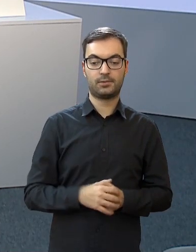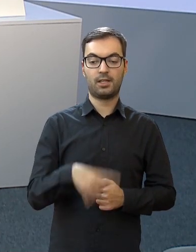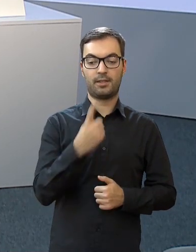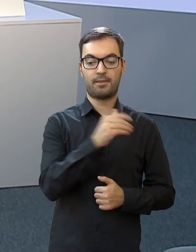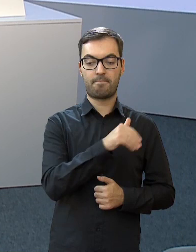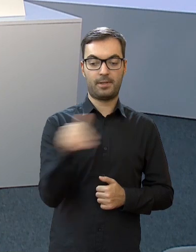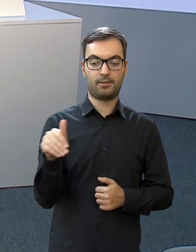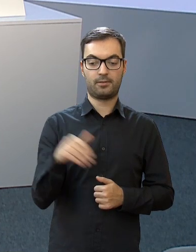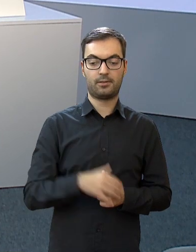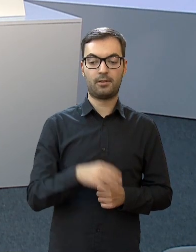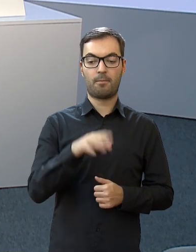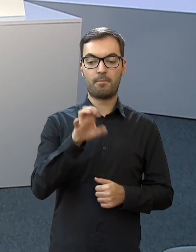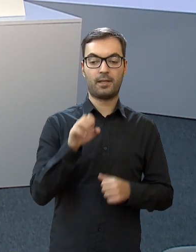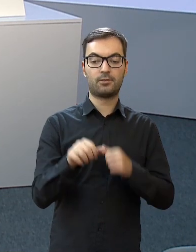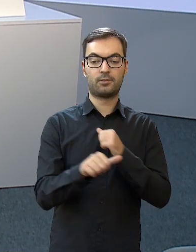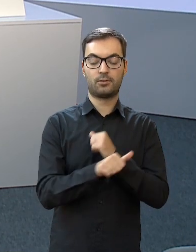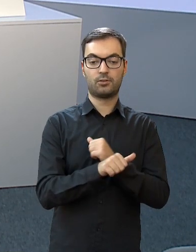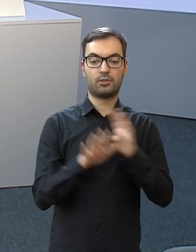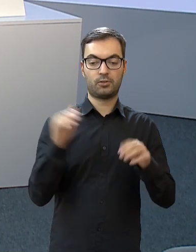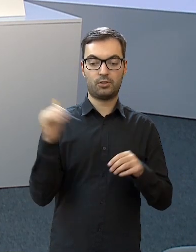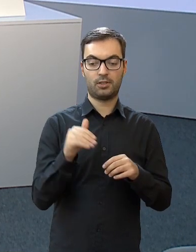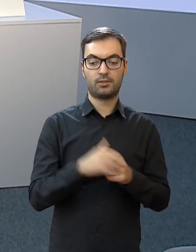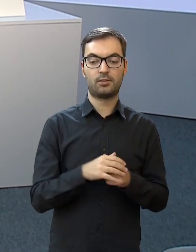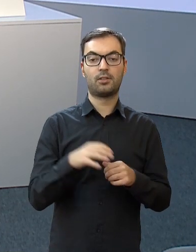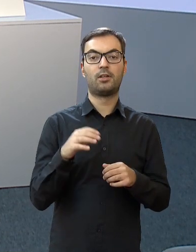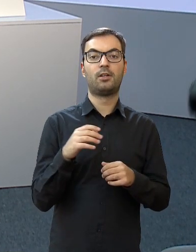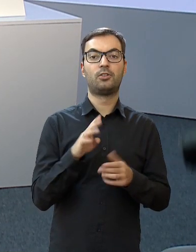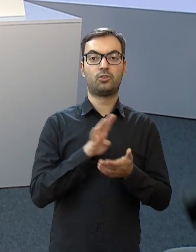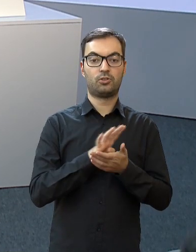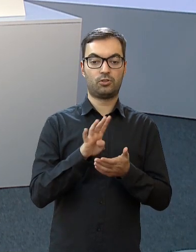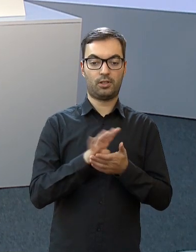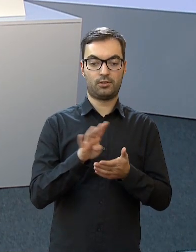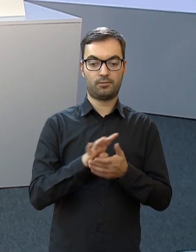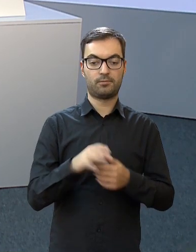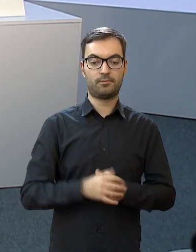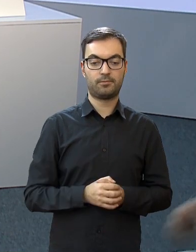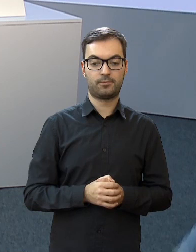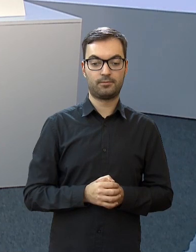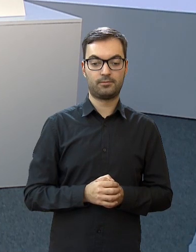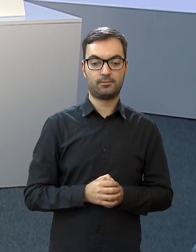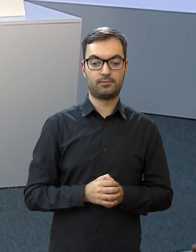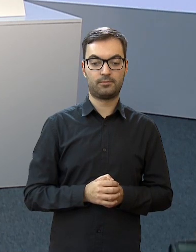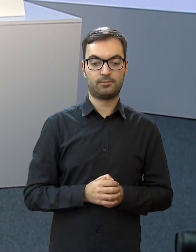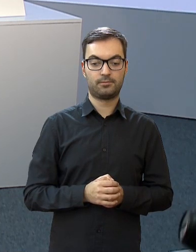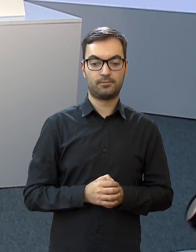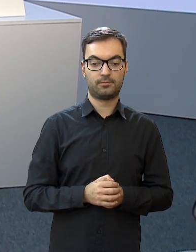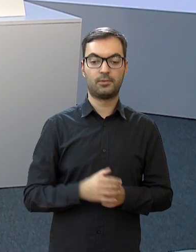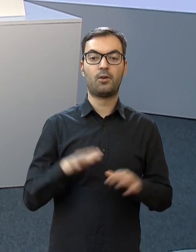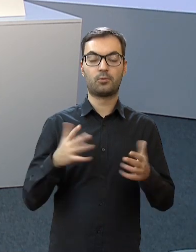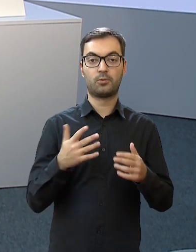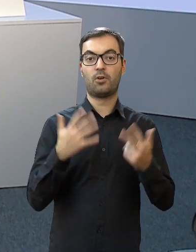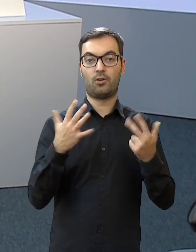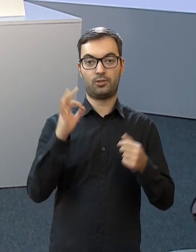,569,014 głosów, to jest 8